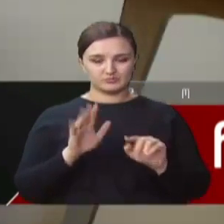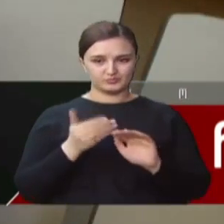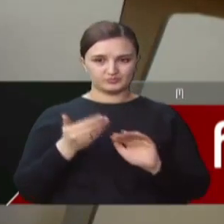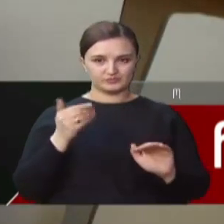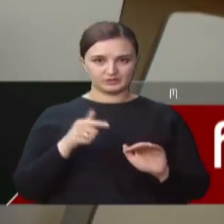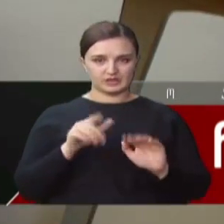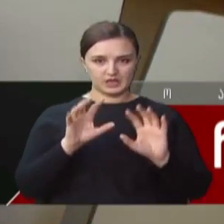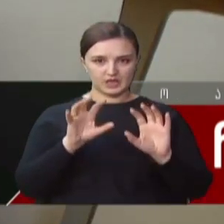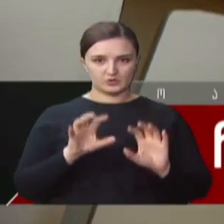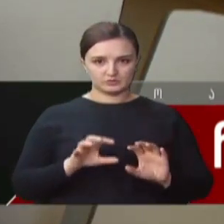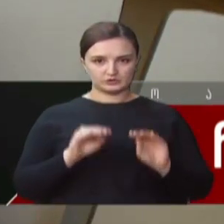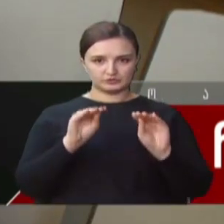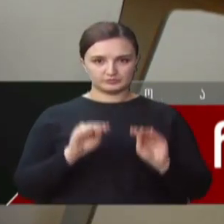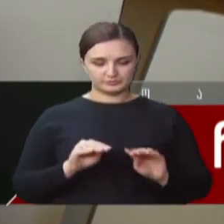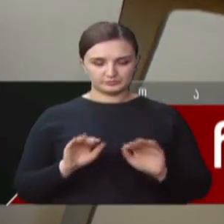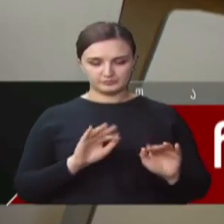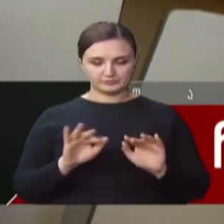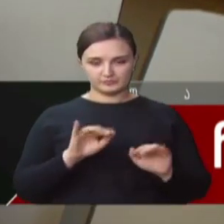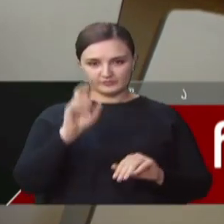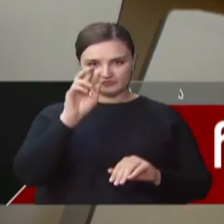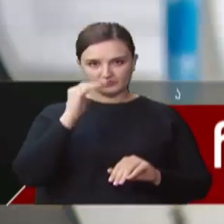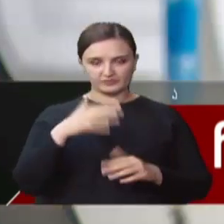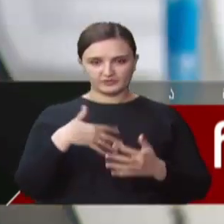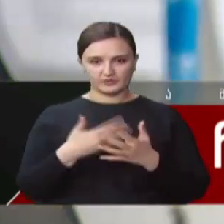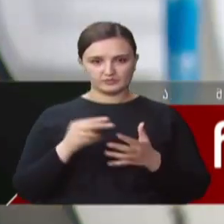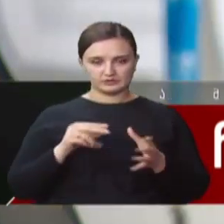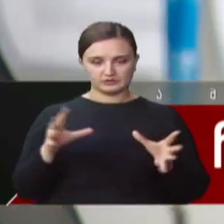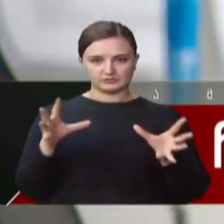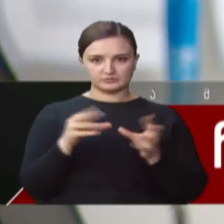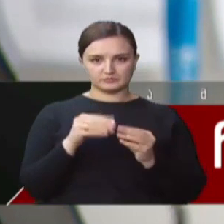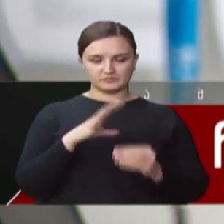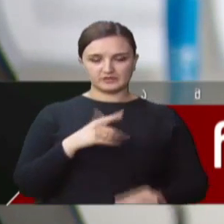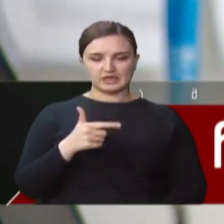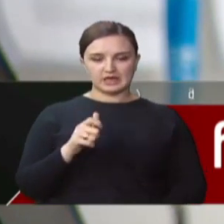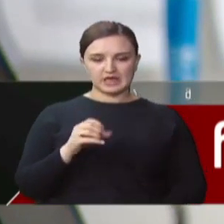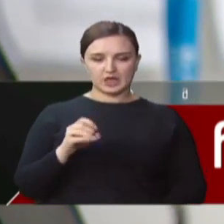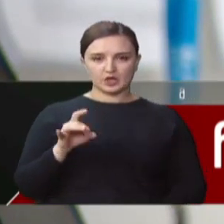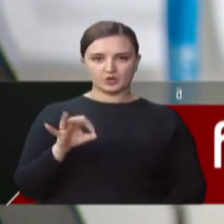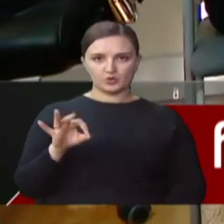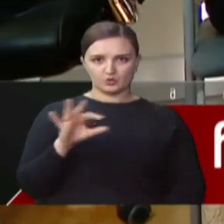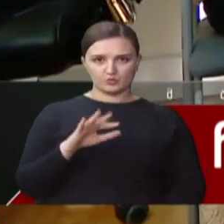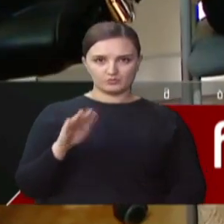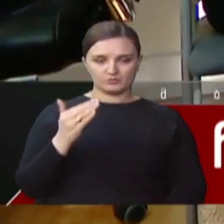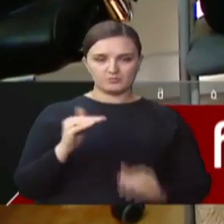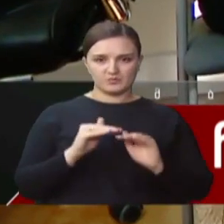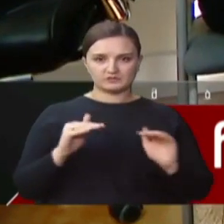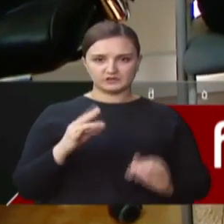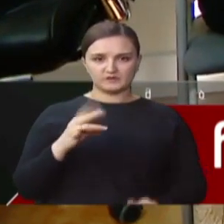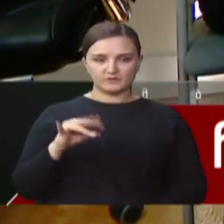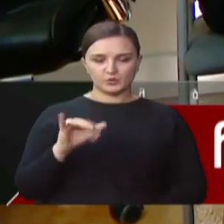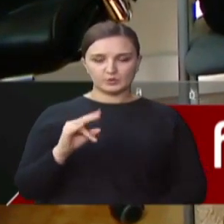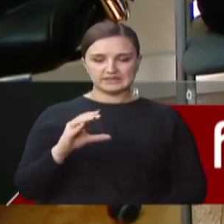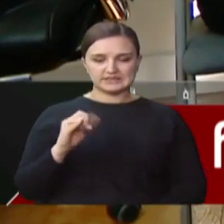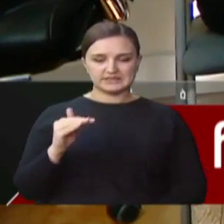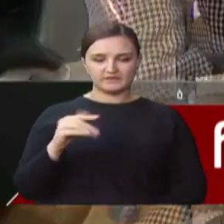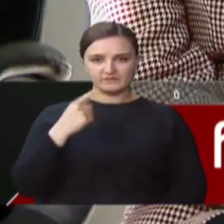ganatlebis shesakheb kanonis shemushavebis protsesshi mtavrobastan aktivurat tanamshromlobda Gaeros bavshta fondi. UNICEF-shi atskhadeben rom infrastrukturisa da